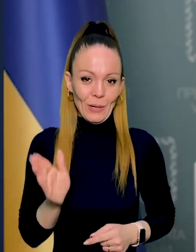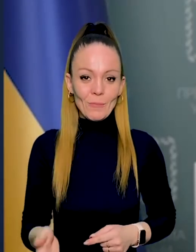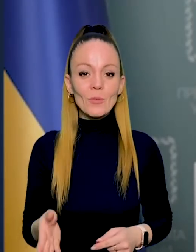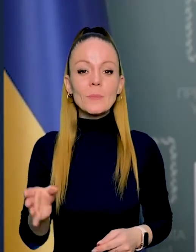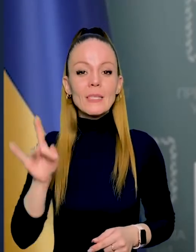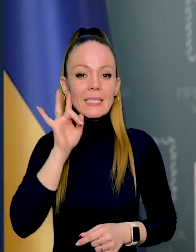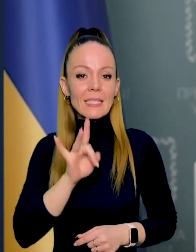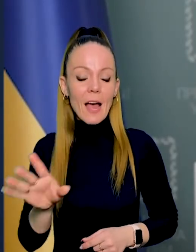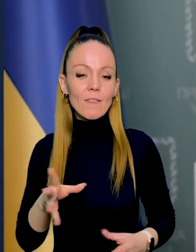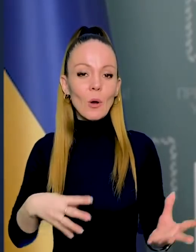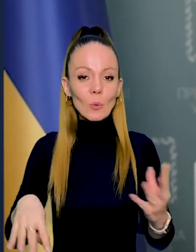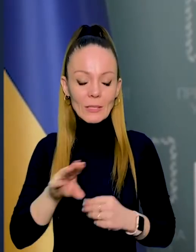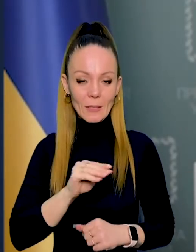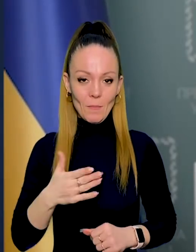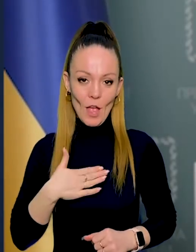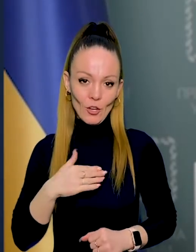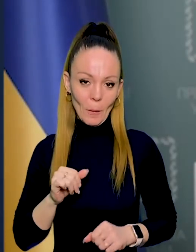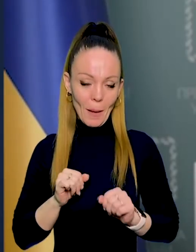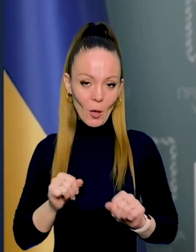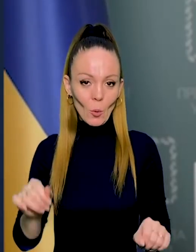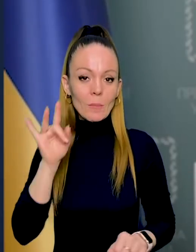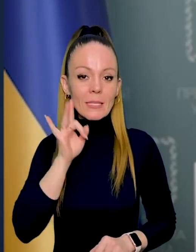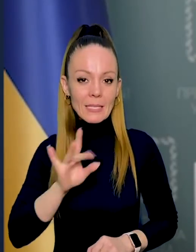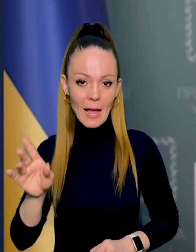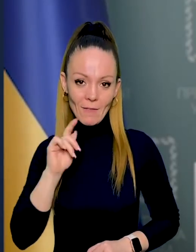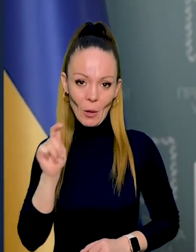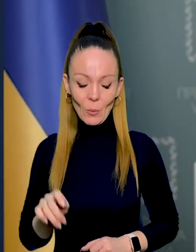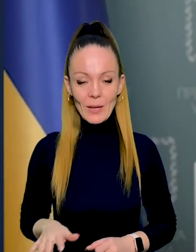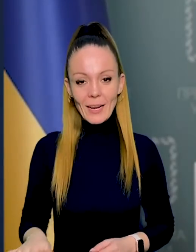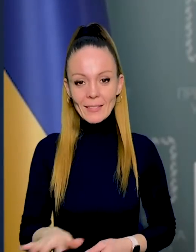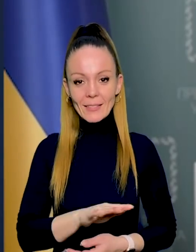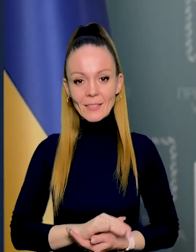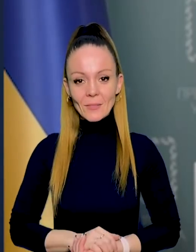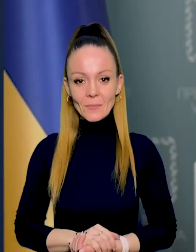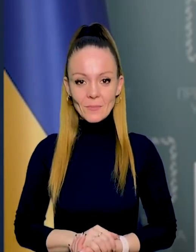коли переможемо. А це точно буде. Слава усім нашим героям. Слава Україні!